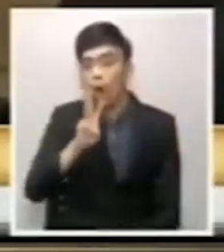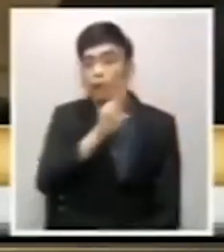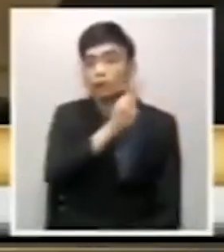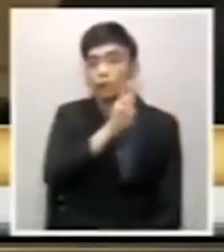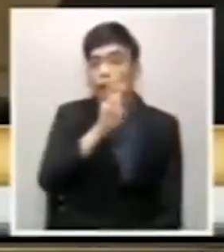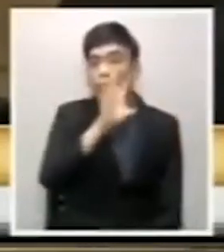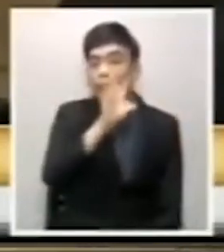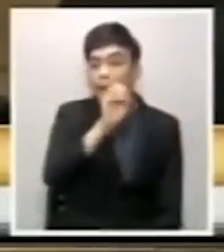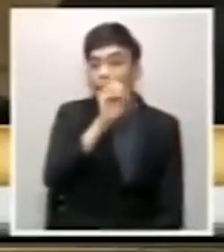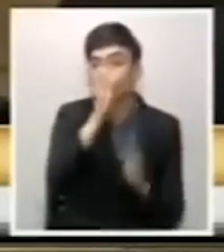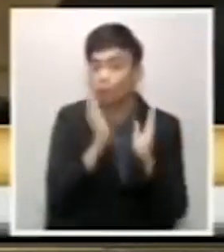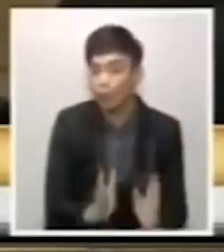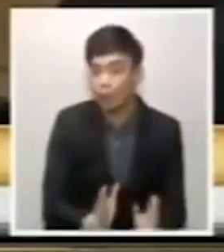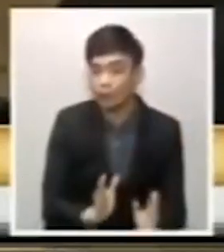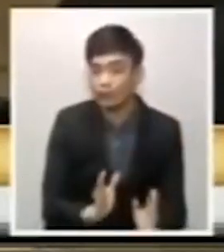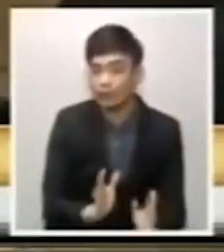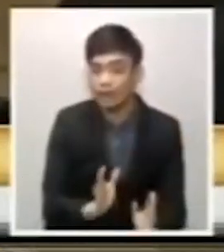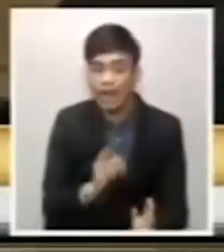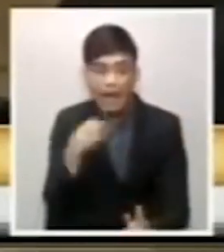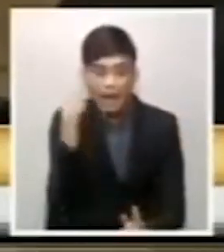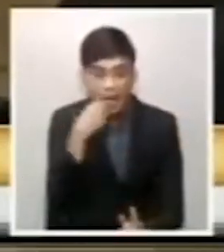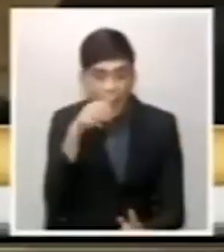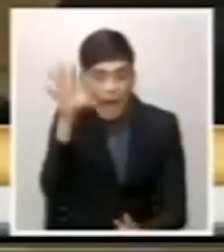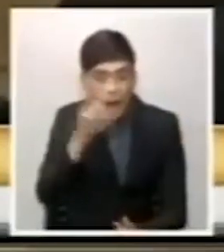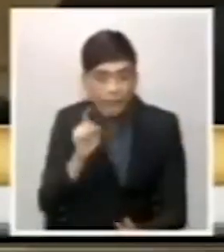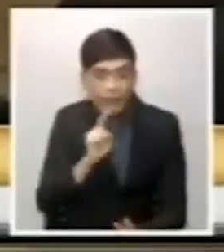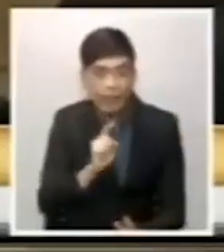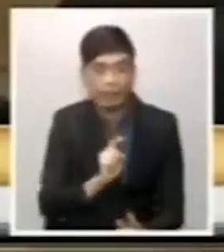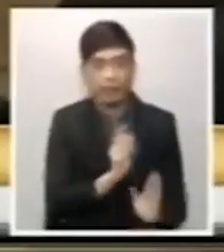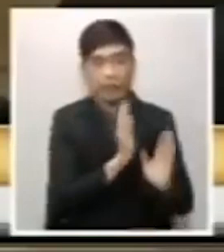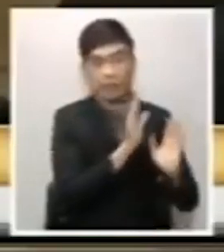คนซึ่งมาจากการสรรหาโดยคน15